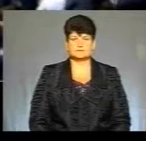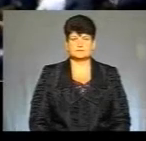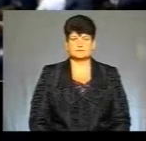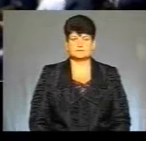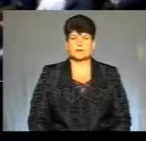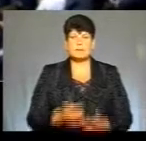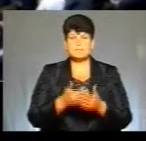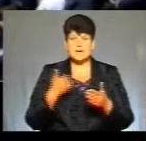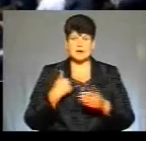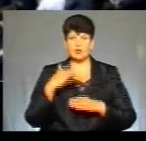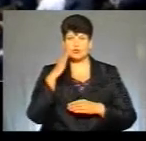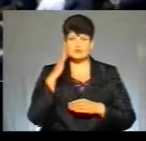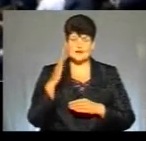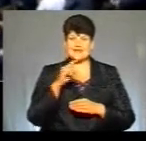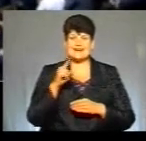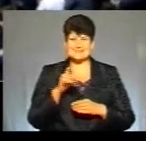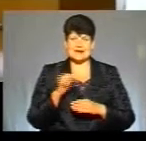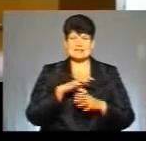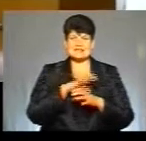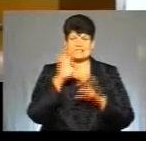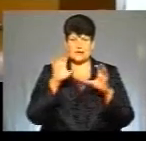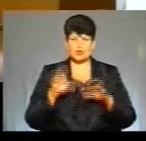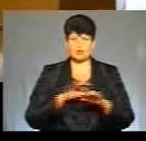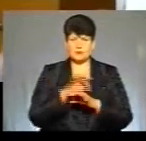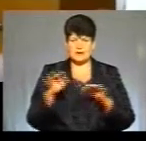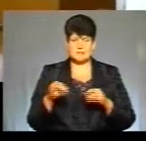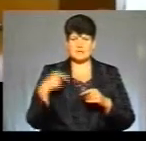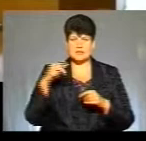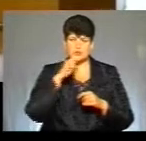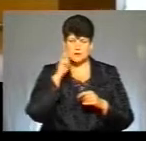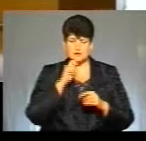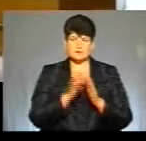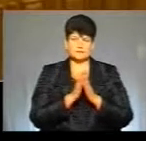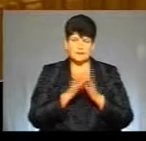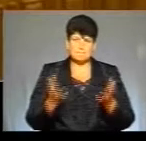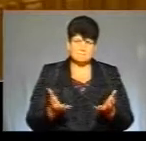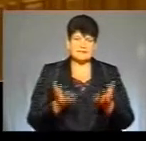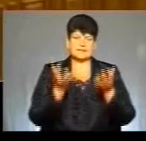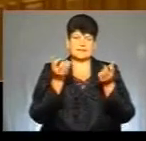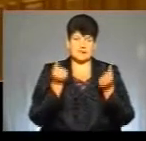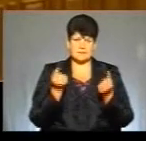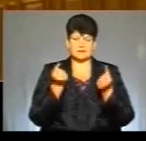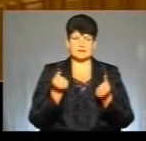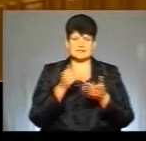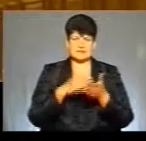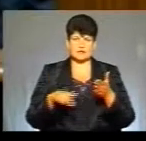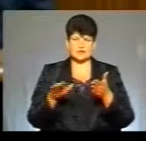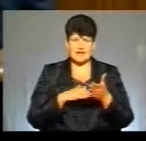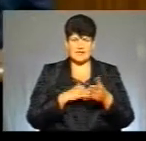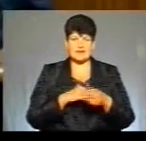Перед голосуванням за законопроект президент України закликав нардепів підтримати скасування депутатської